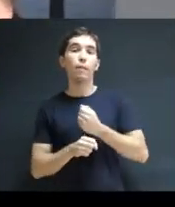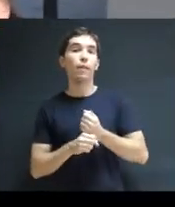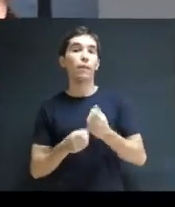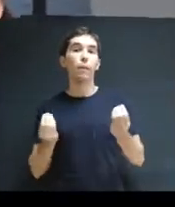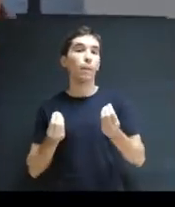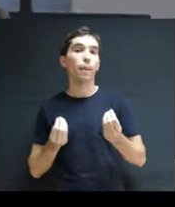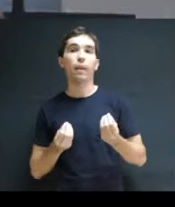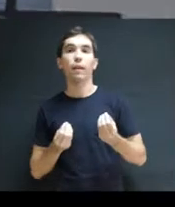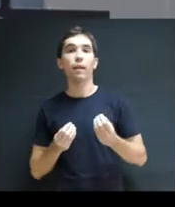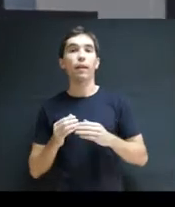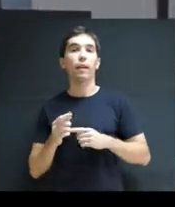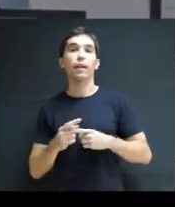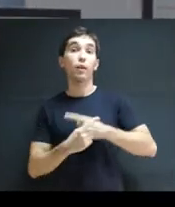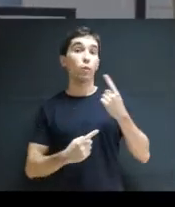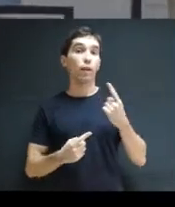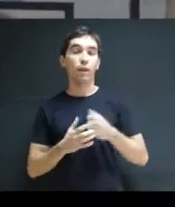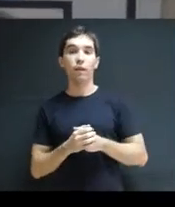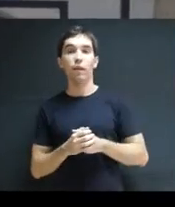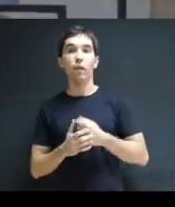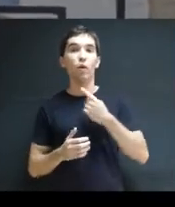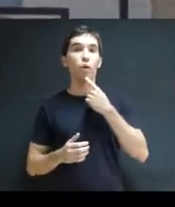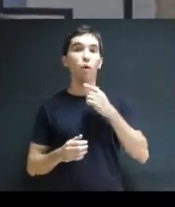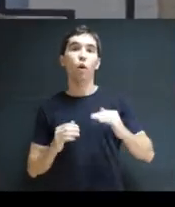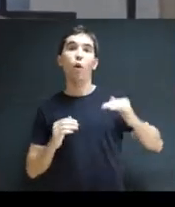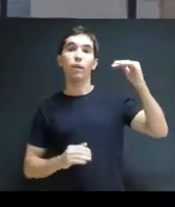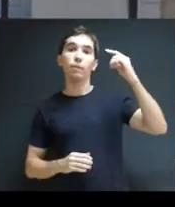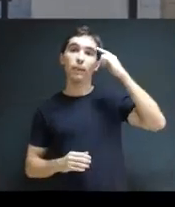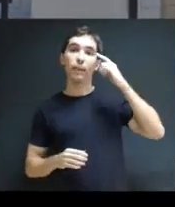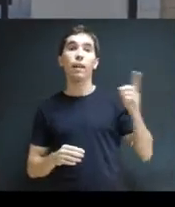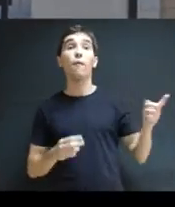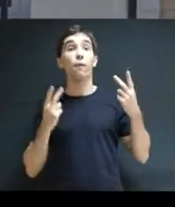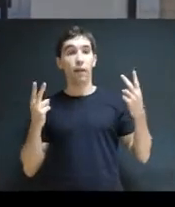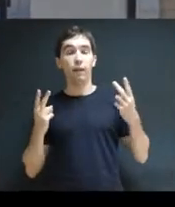rezultate, koje opet odrasli smatraju vrijednima.